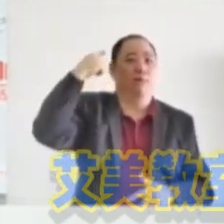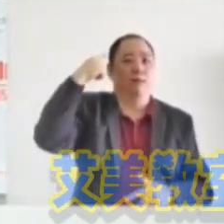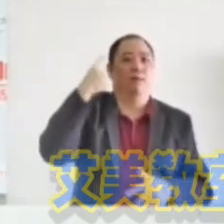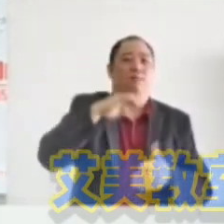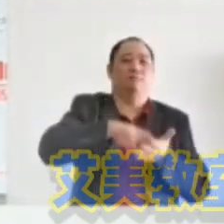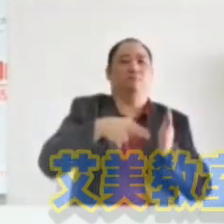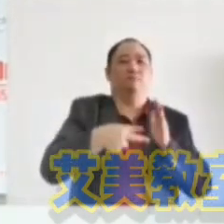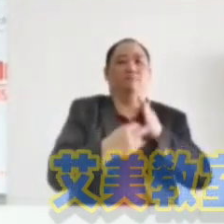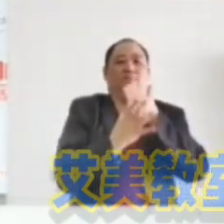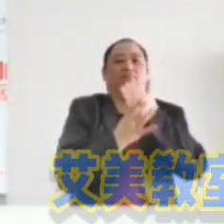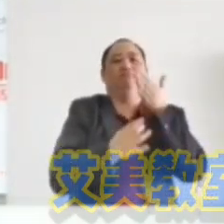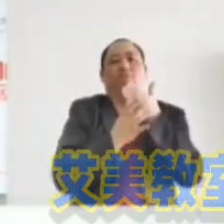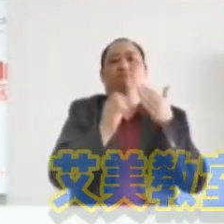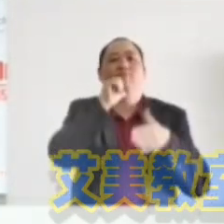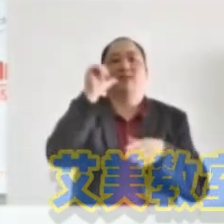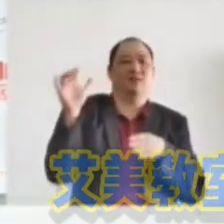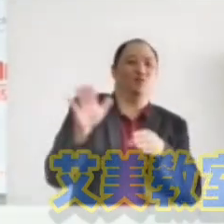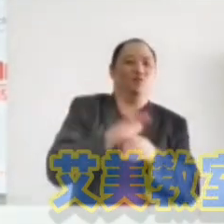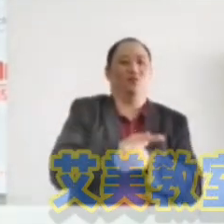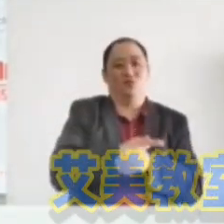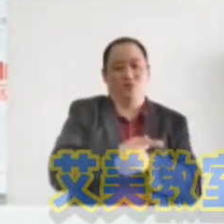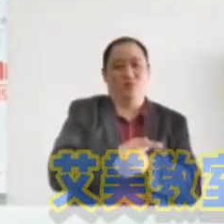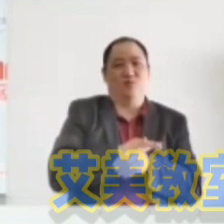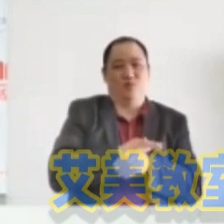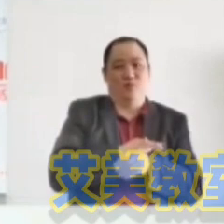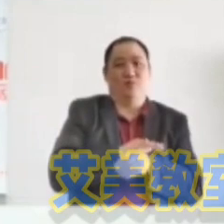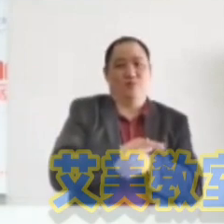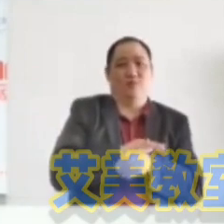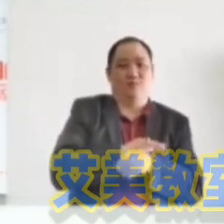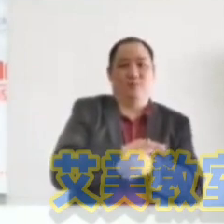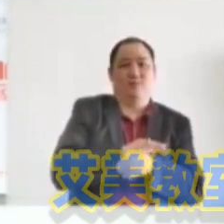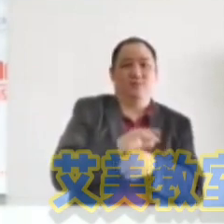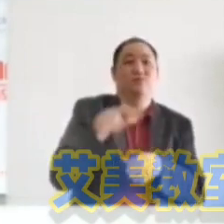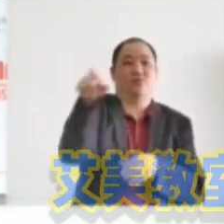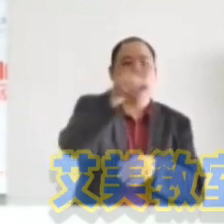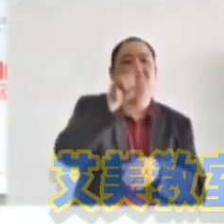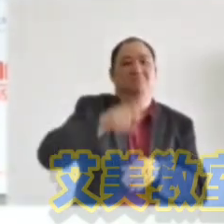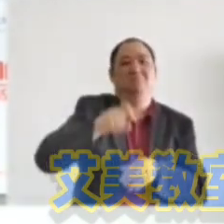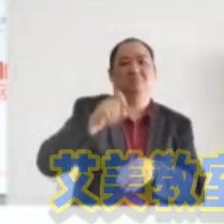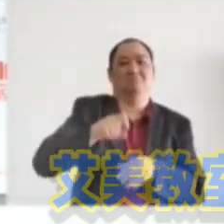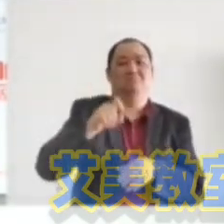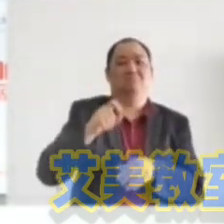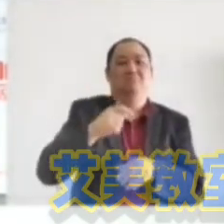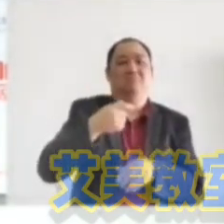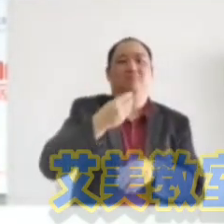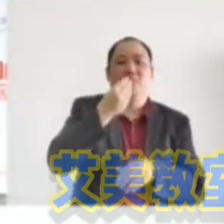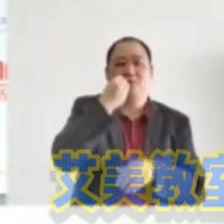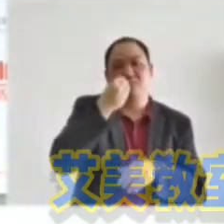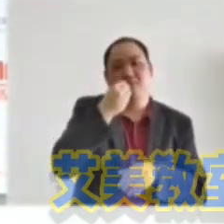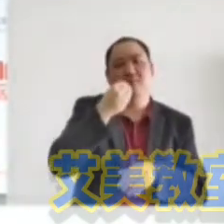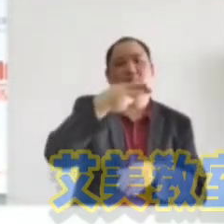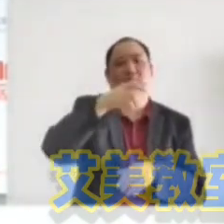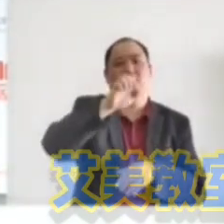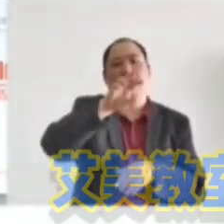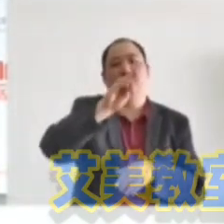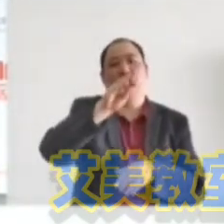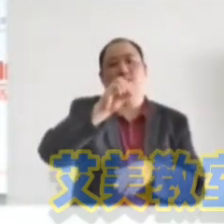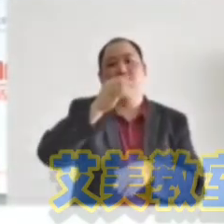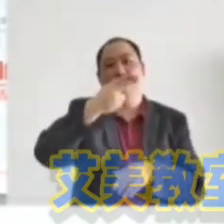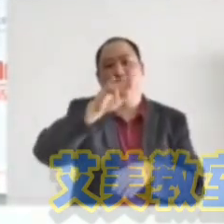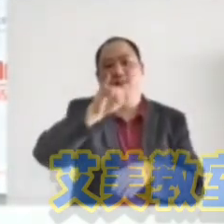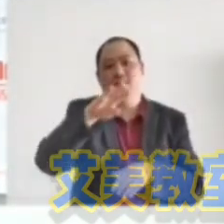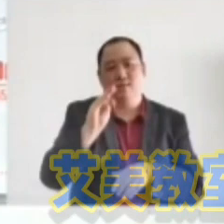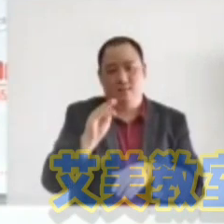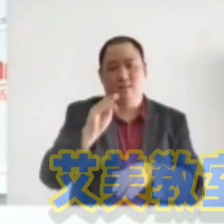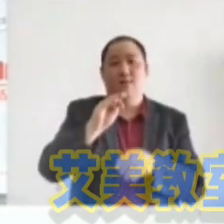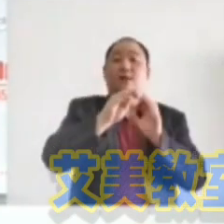脸哦是很苍白的，然后每天哦都是睡不够的，那他们就非常需要这一个造血功能。那接下